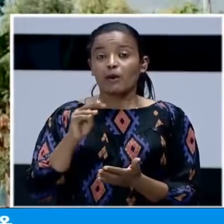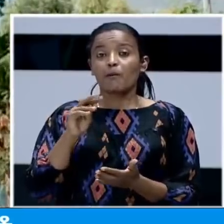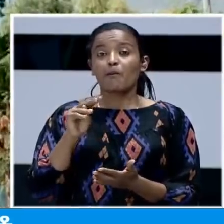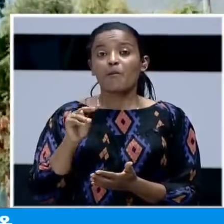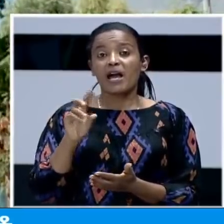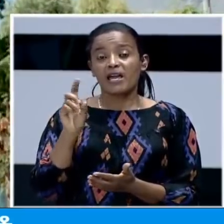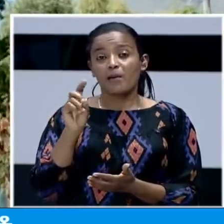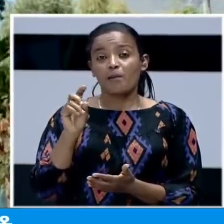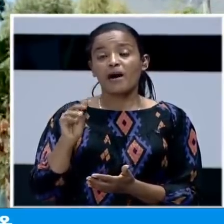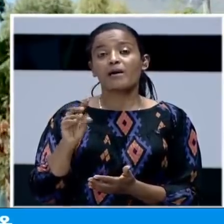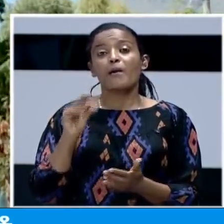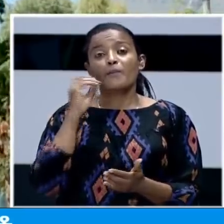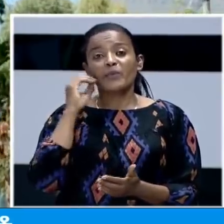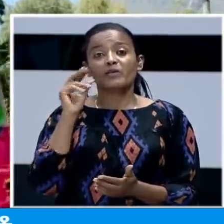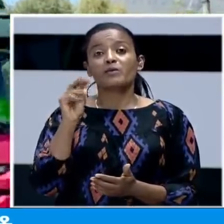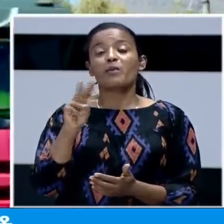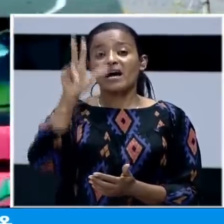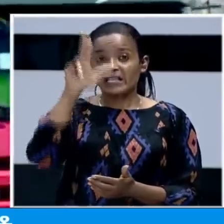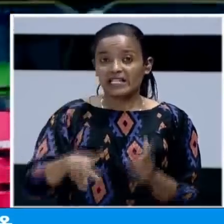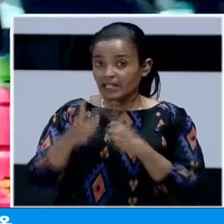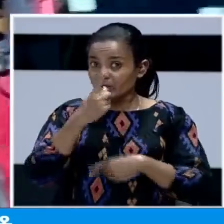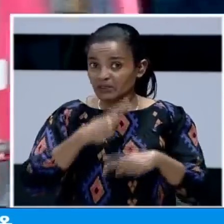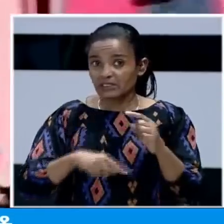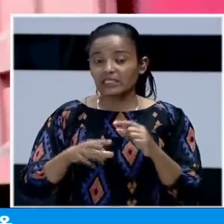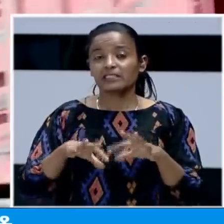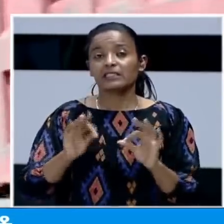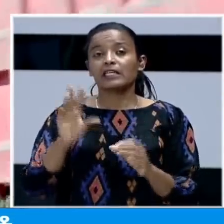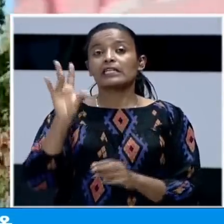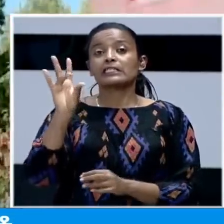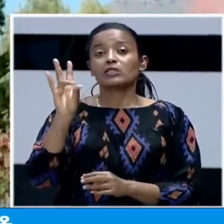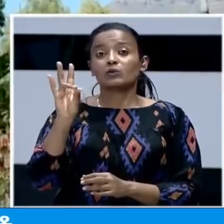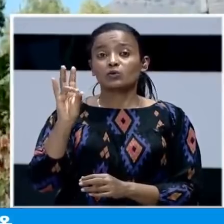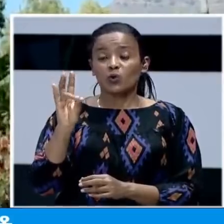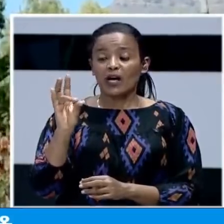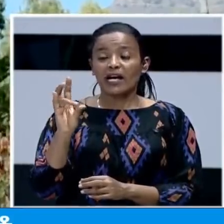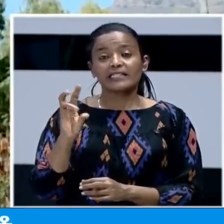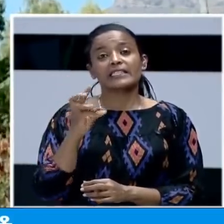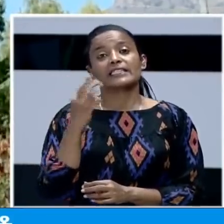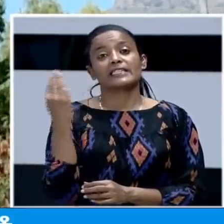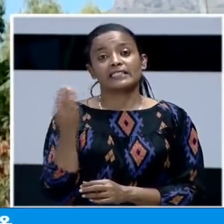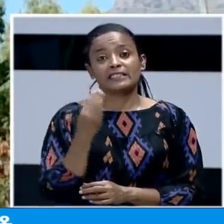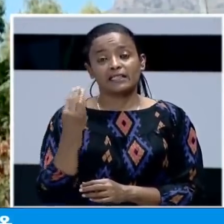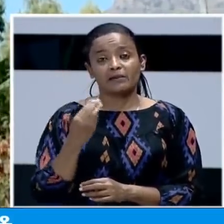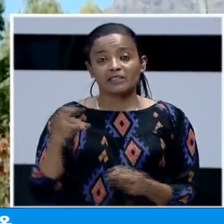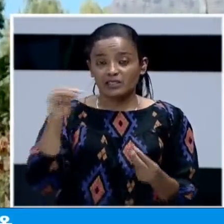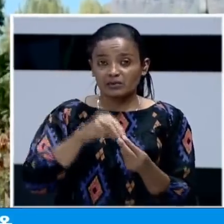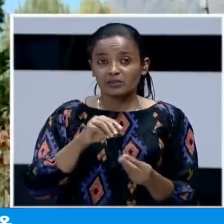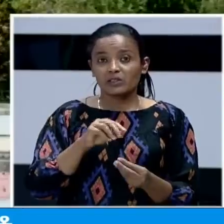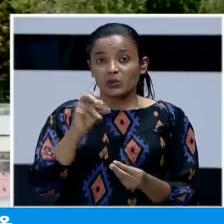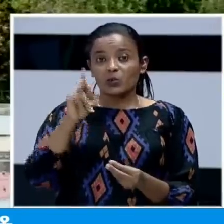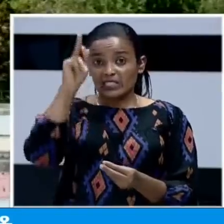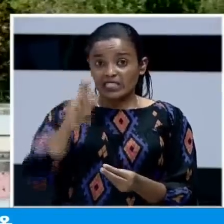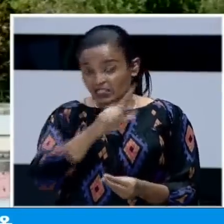یا لمم سایت گنا مالتی حزی زین شوعتت آبیت هت تدمیر خا یا وارد حتی وارد